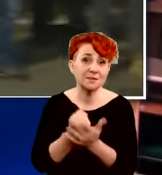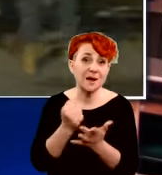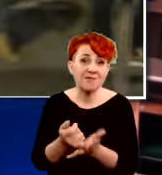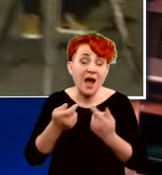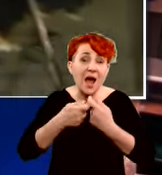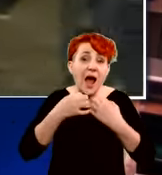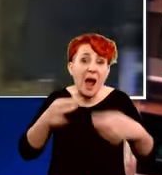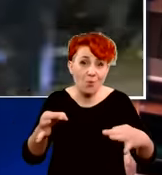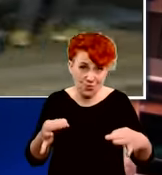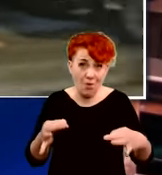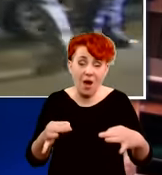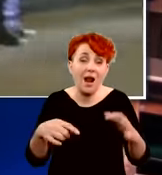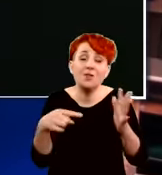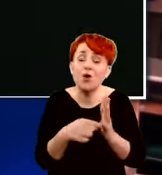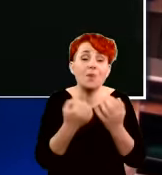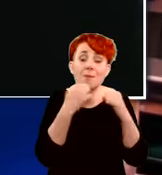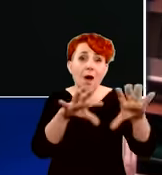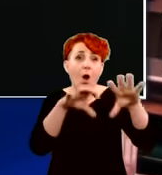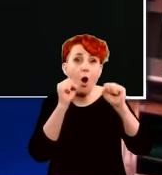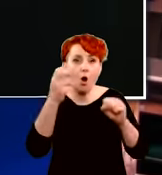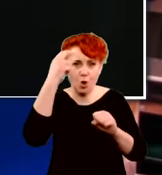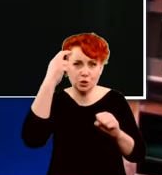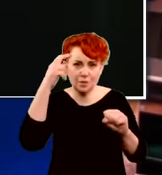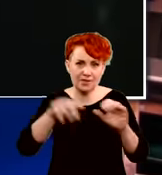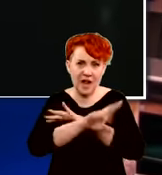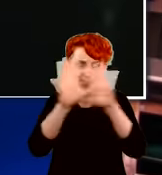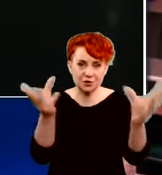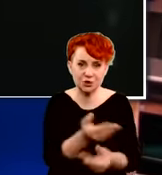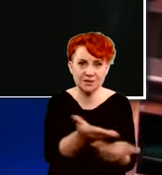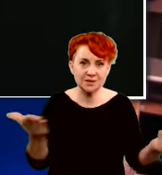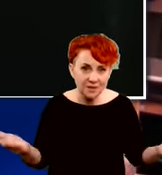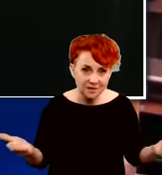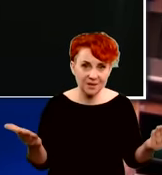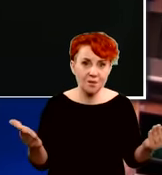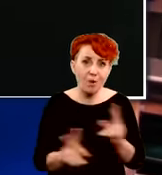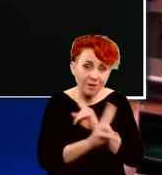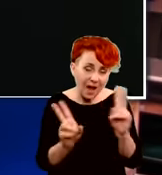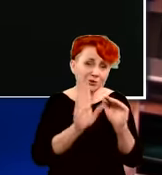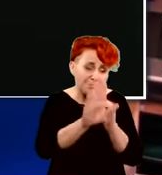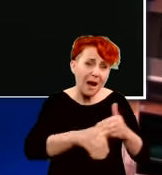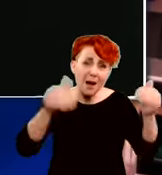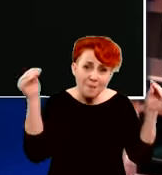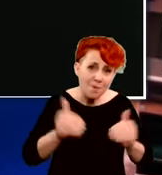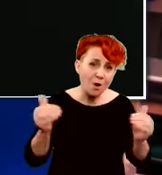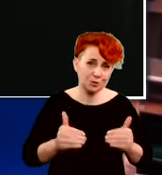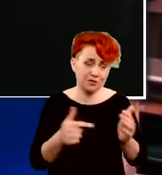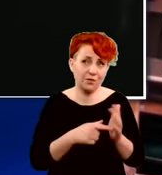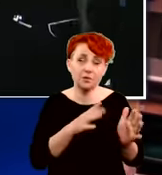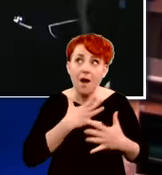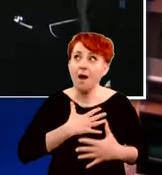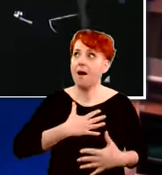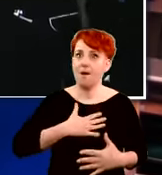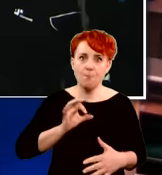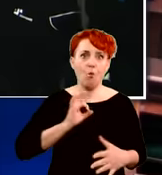jest najbardziej zrozumiałe, myślę, dla wszystkich, ponieważ wszyscy mieli możliwość zapoznania się z taką sytuacją,